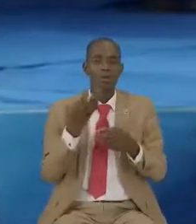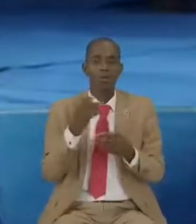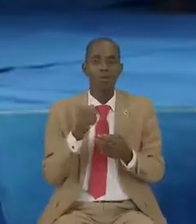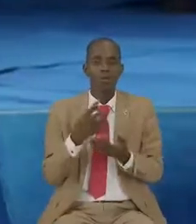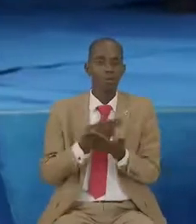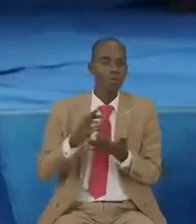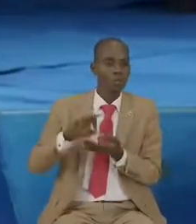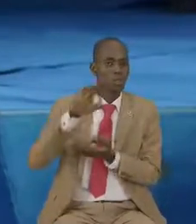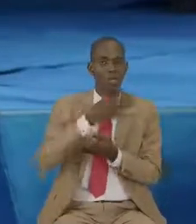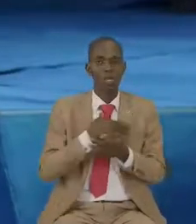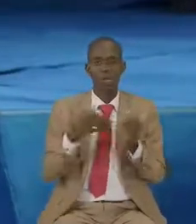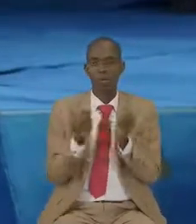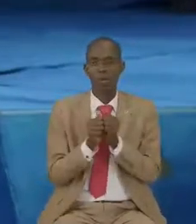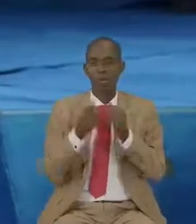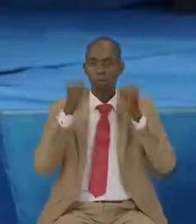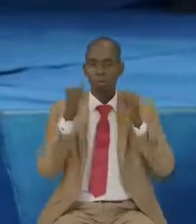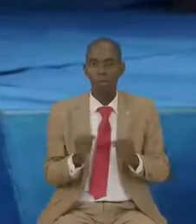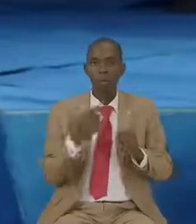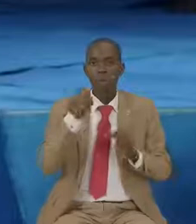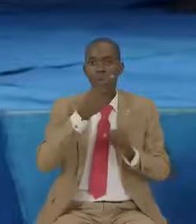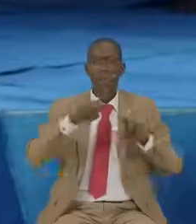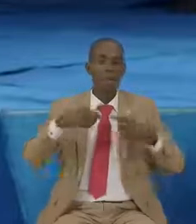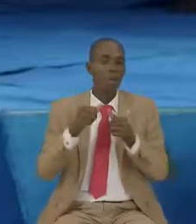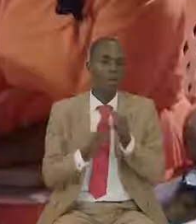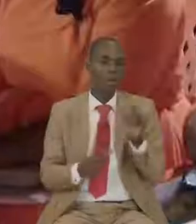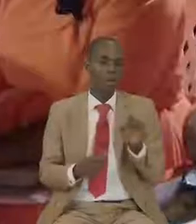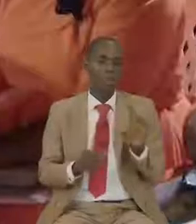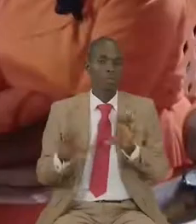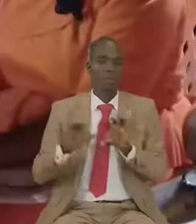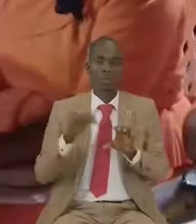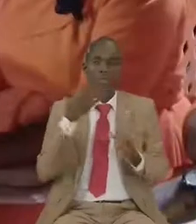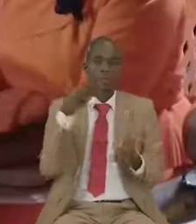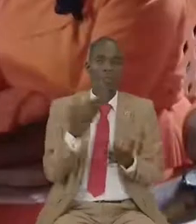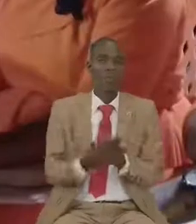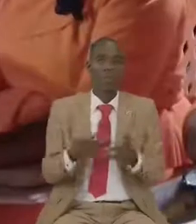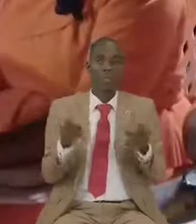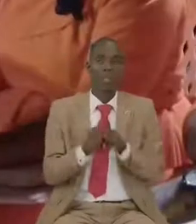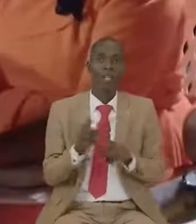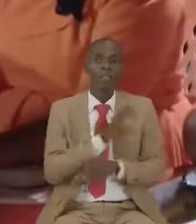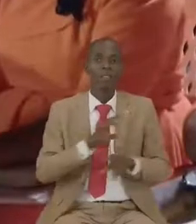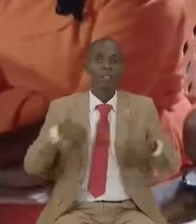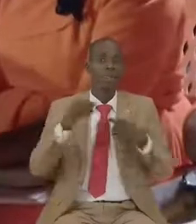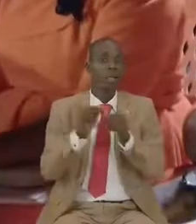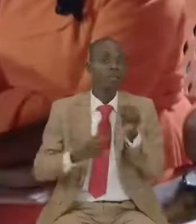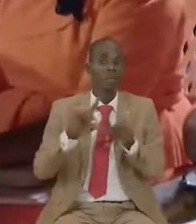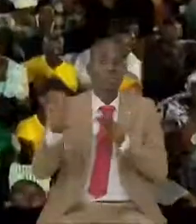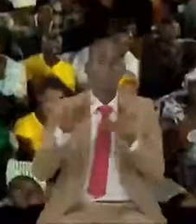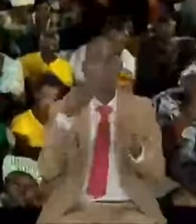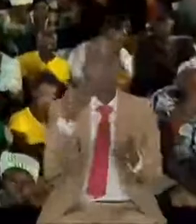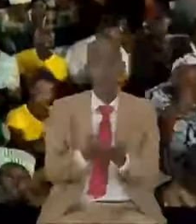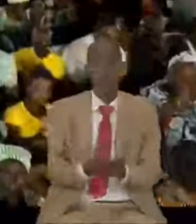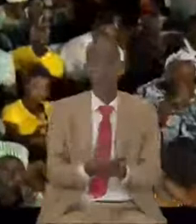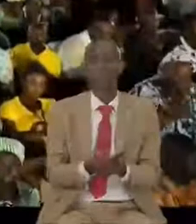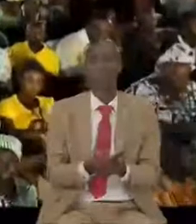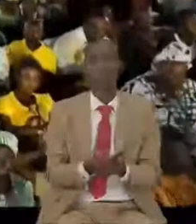du Saint-Esprit de force Jésus de Nazareth, qui allait de lieu en lieu, faisant du bien. Et